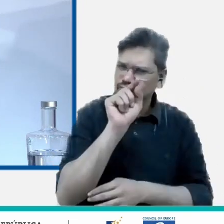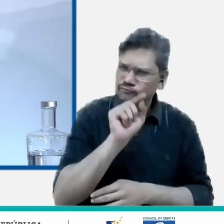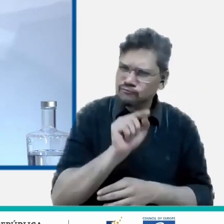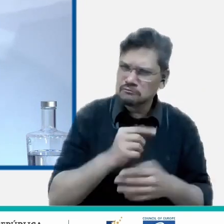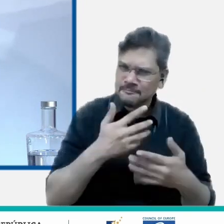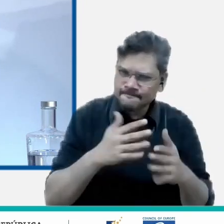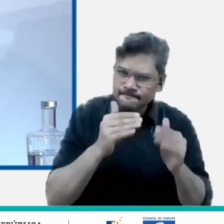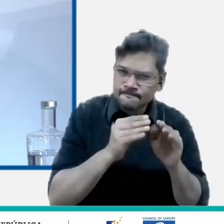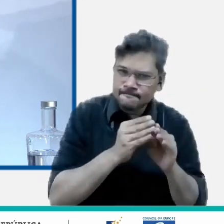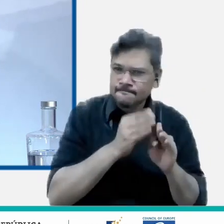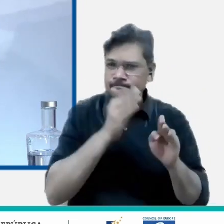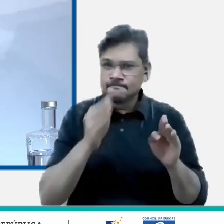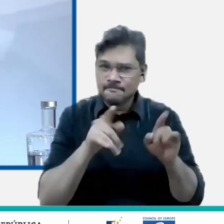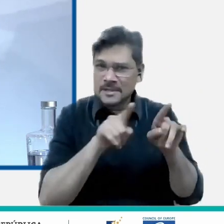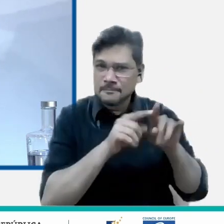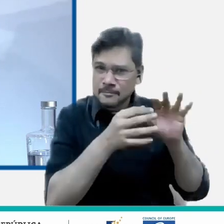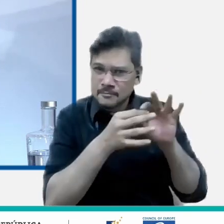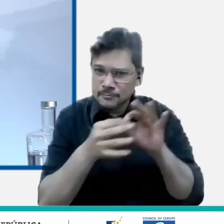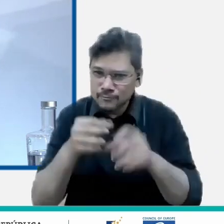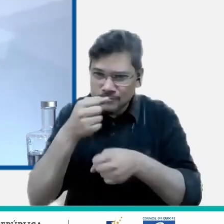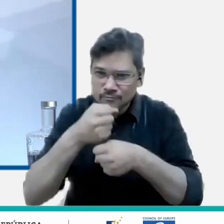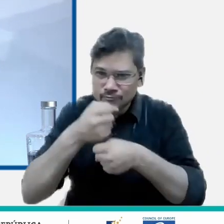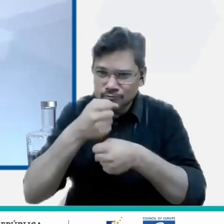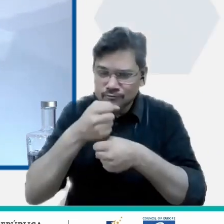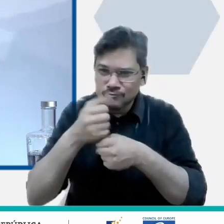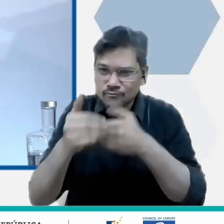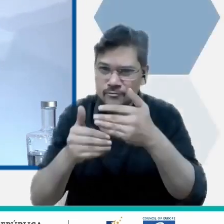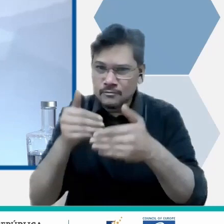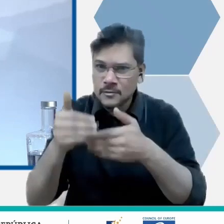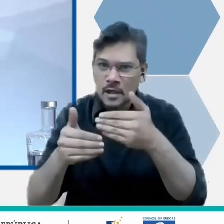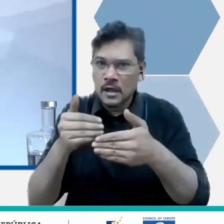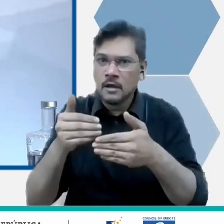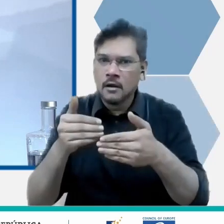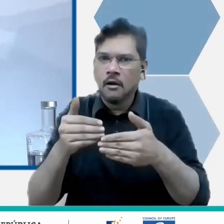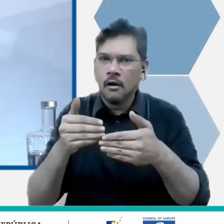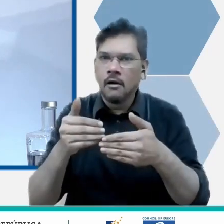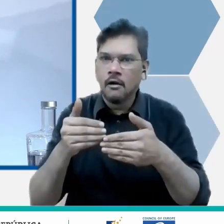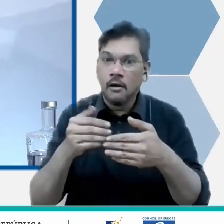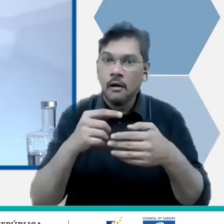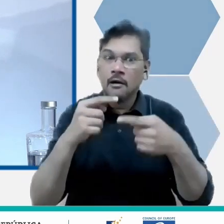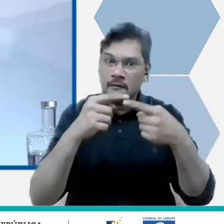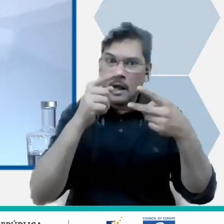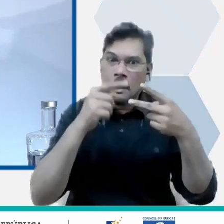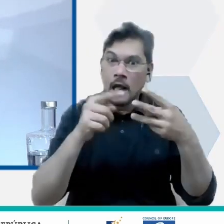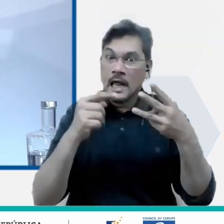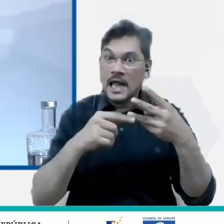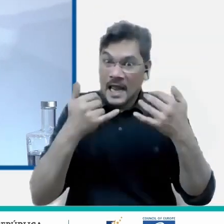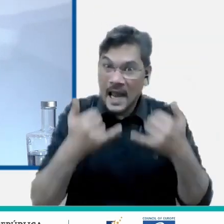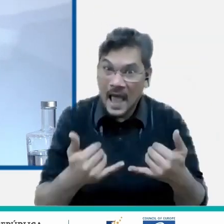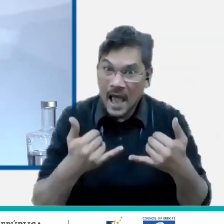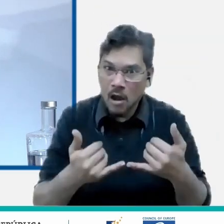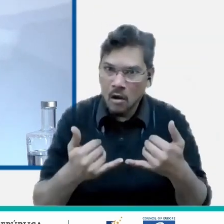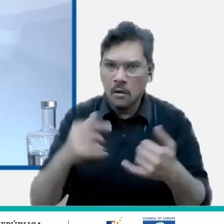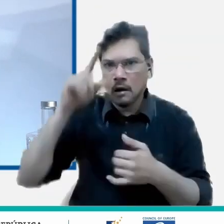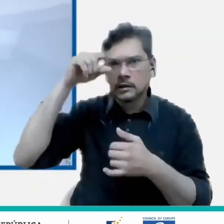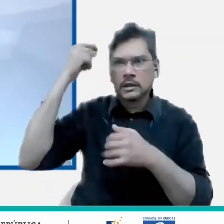это и разработка двухкомпонентного сайта МЧС, где аккумулировались глобальные платформы. Этот сайт запущен уже в работе.